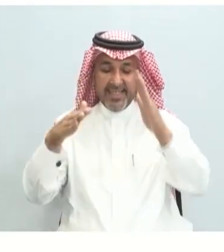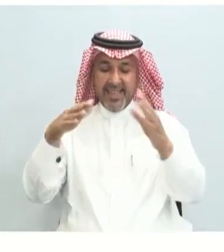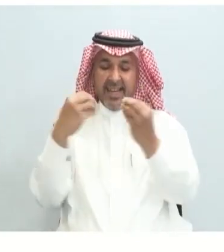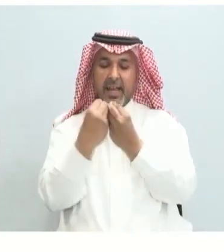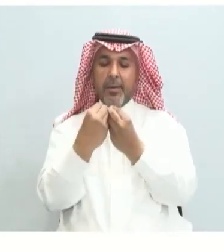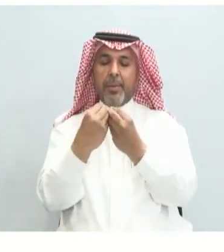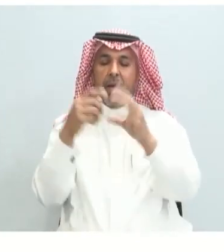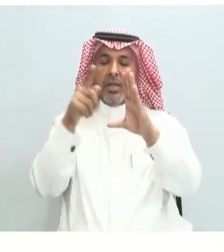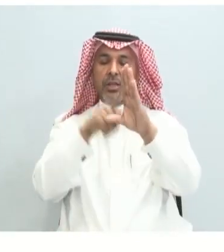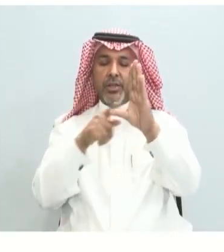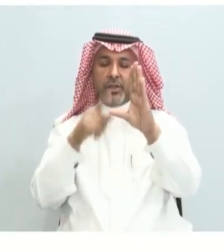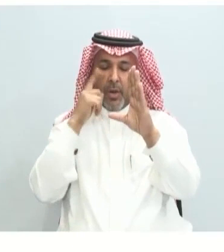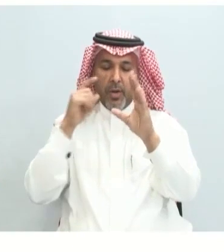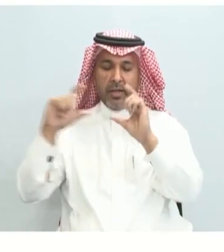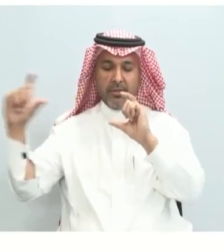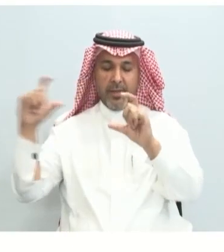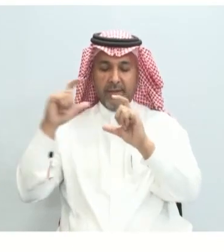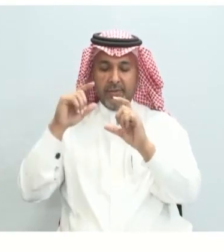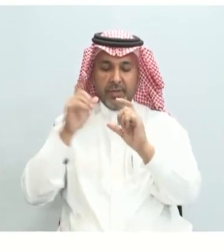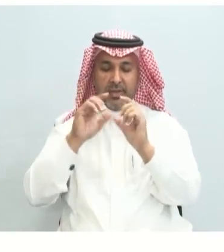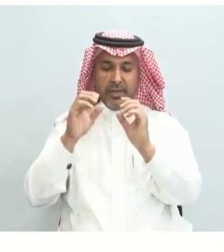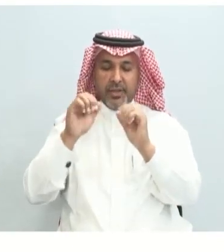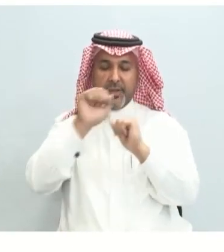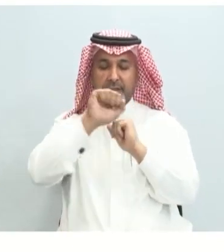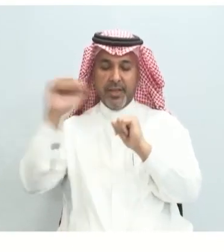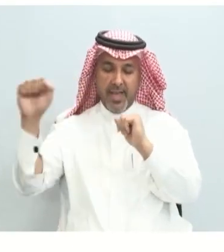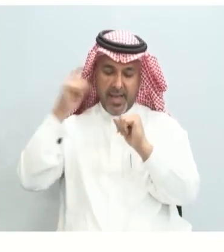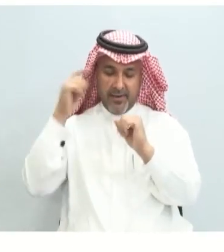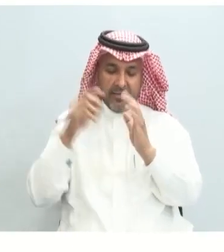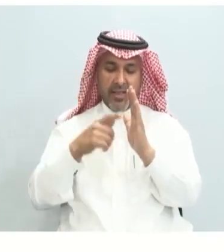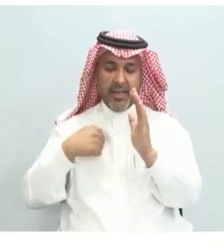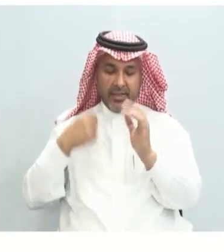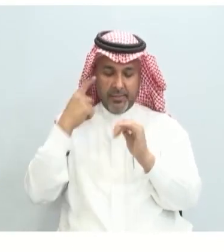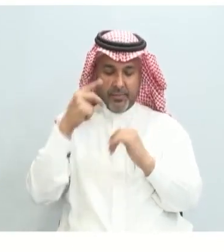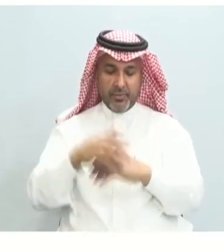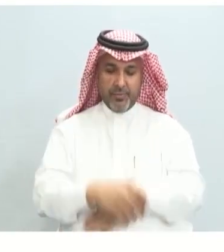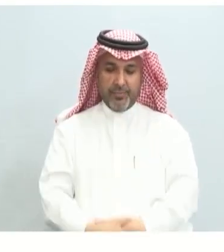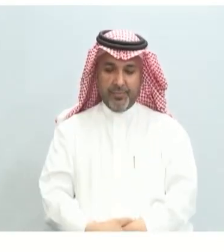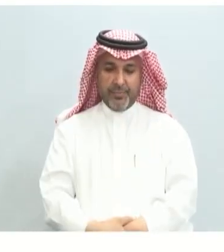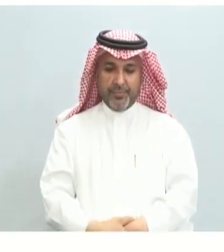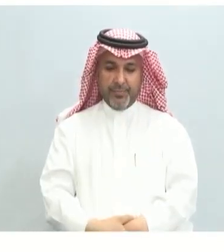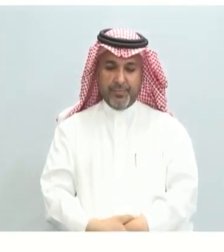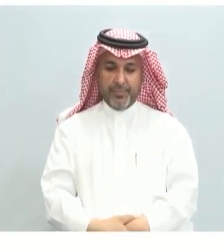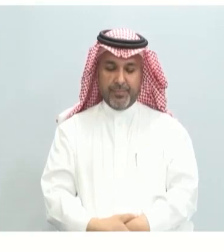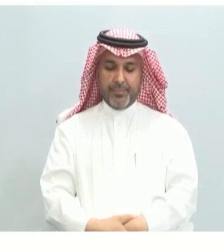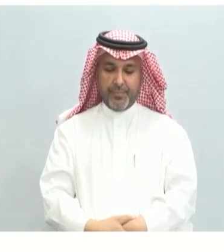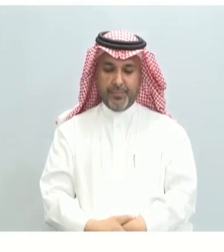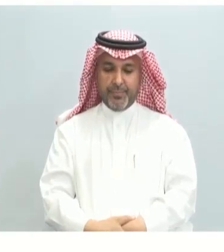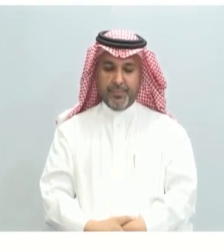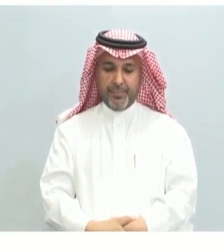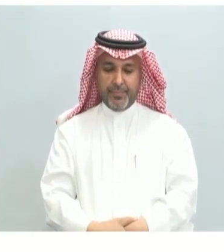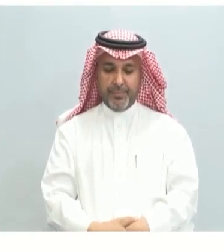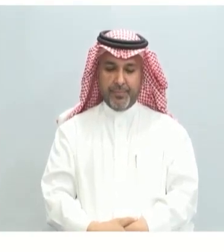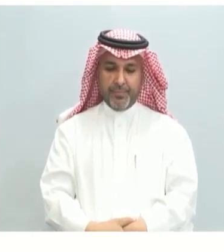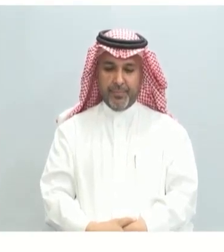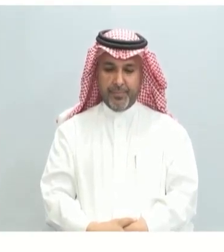الزاويه اللي تكون محسوبه في الزاويه المقابله له وقلنا دائما نستخدم قانون الجيوب التمام في